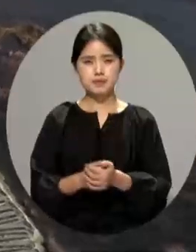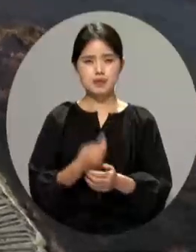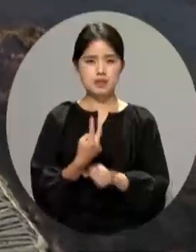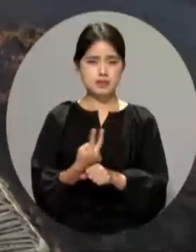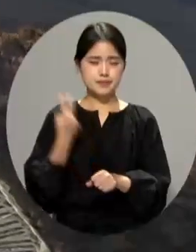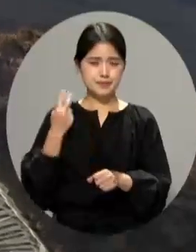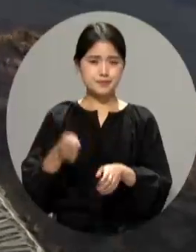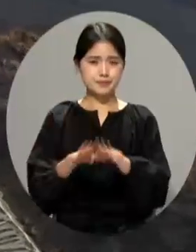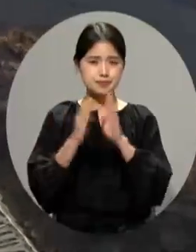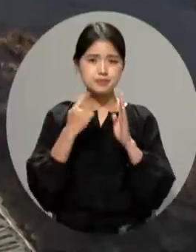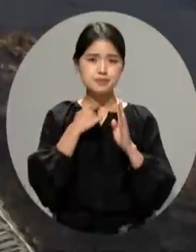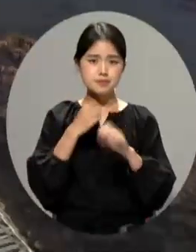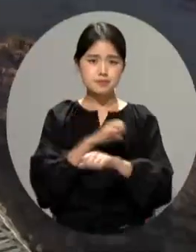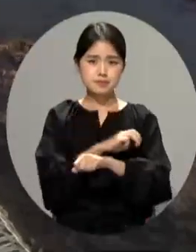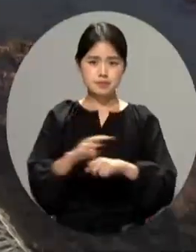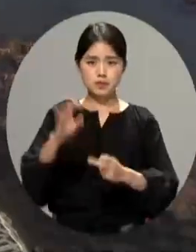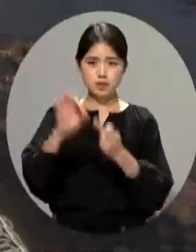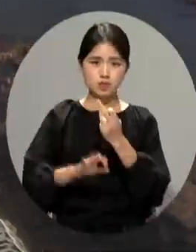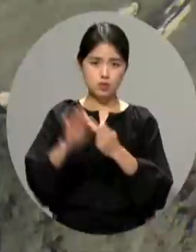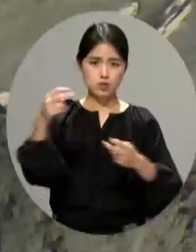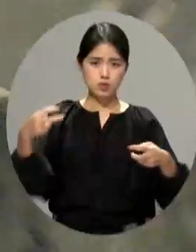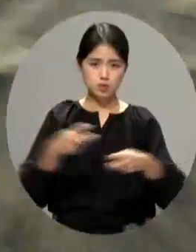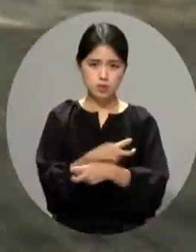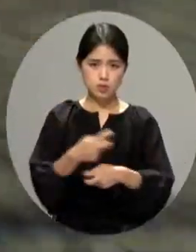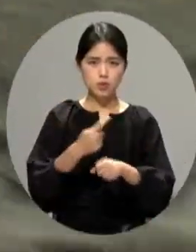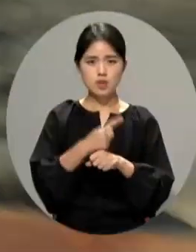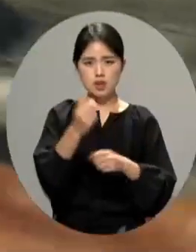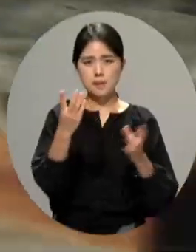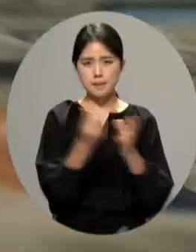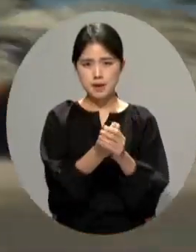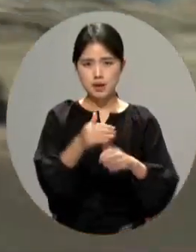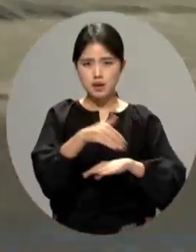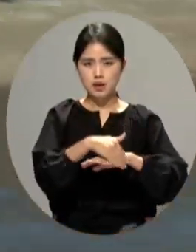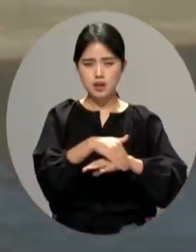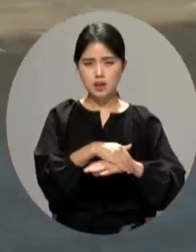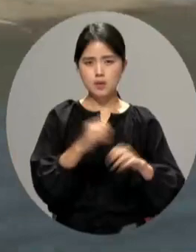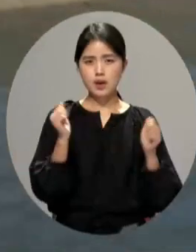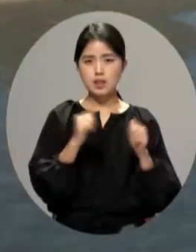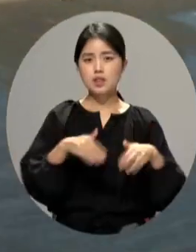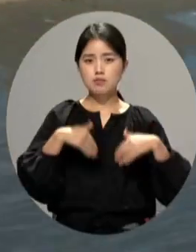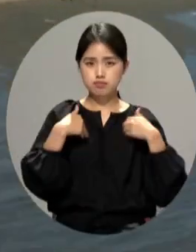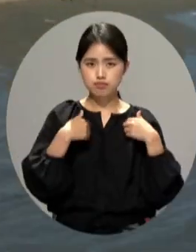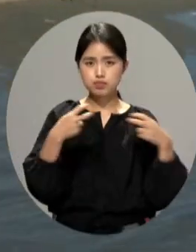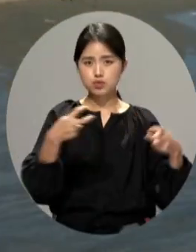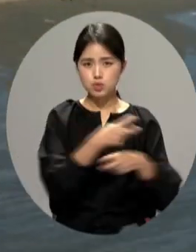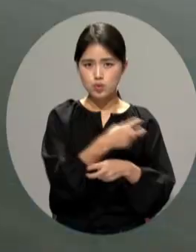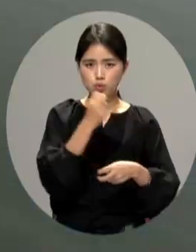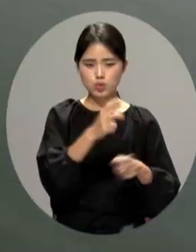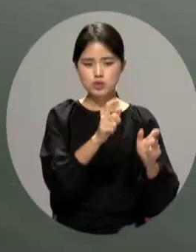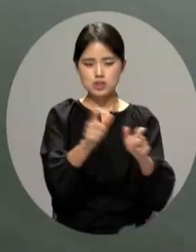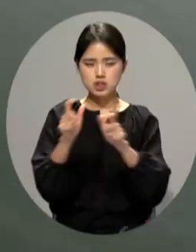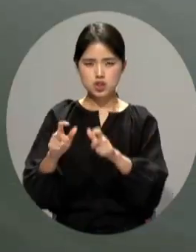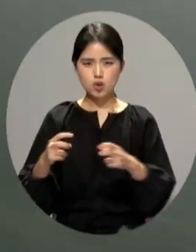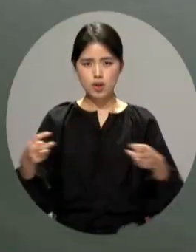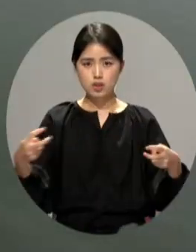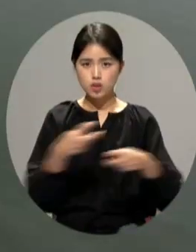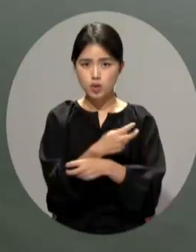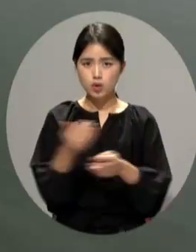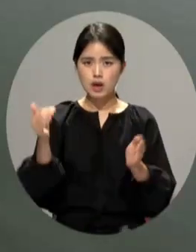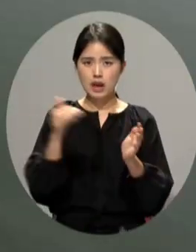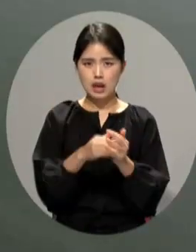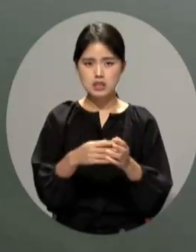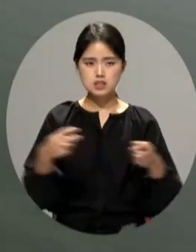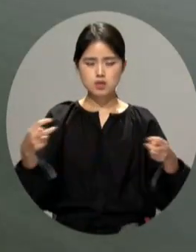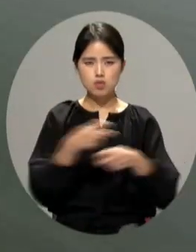전 개통한 새만금 동서도로와 내년 완공을 앞둔 남북도로에 이어 지역 간 연결도로까지 교통망